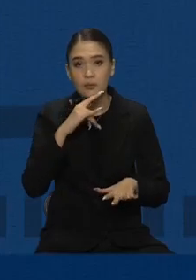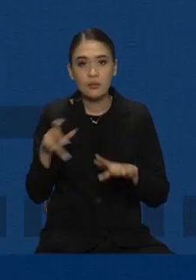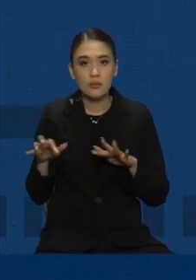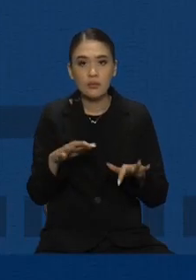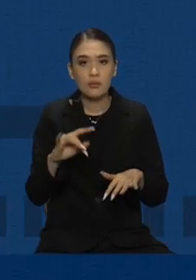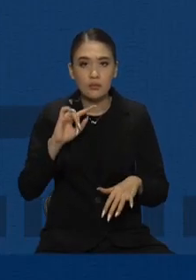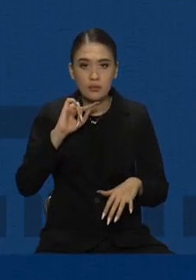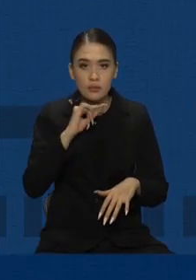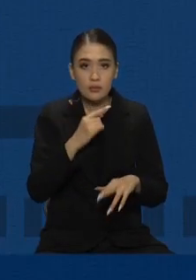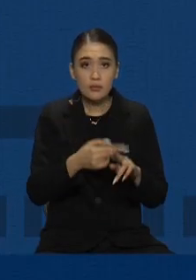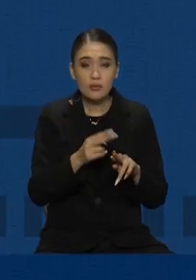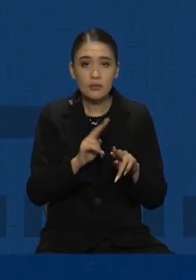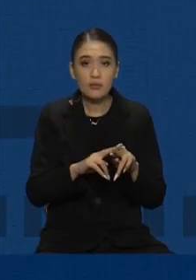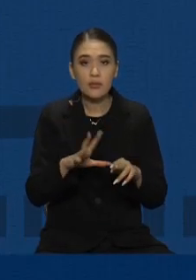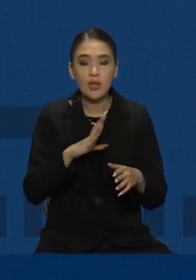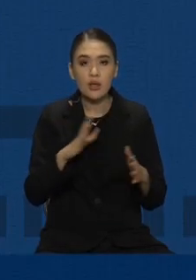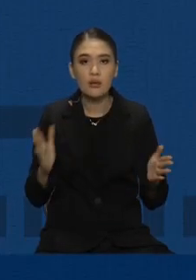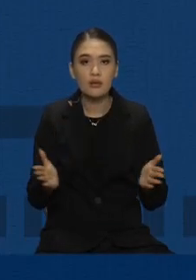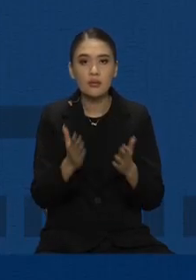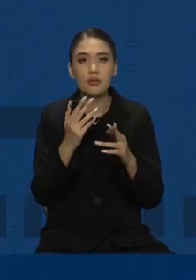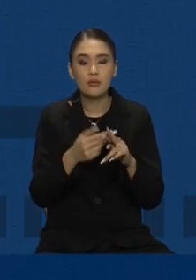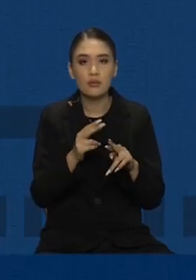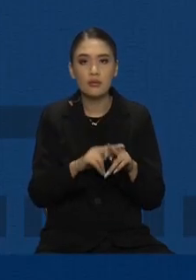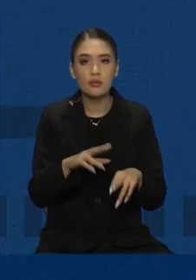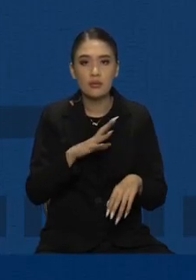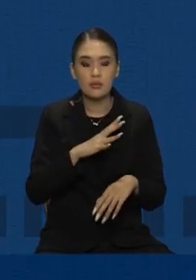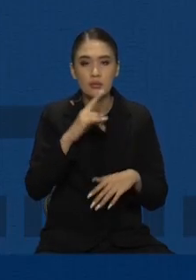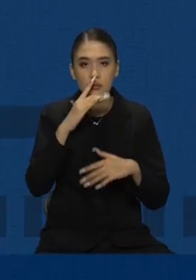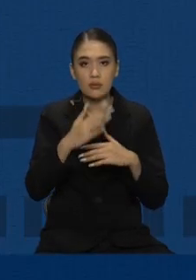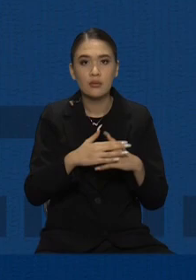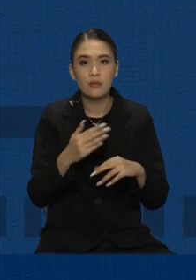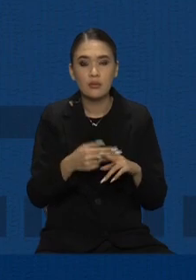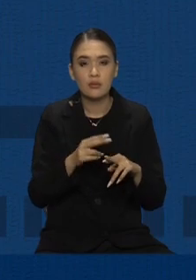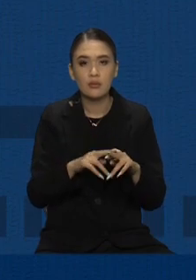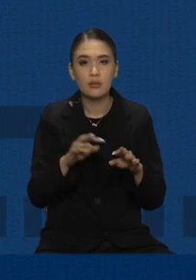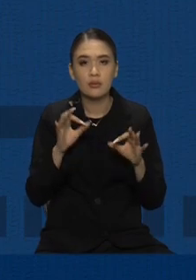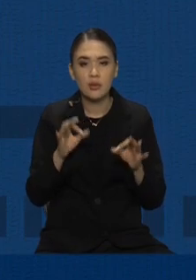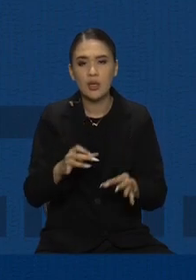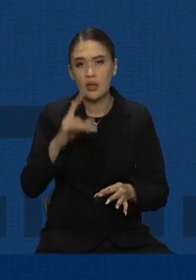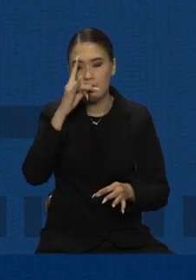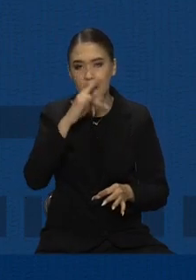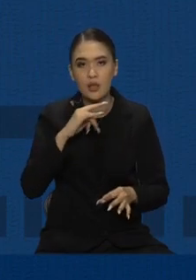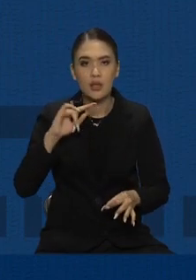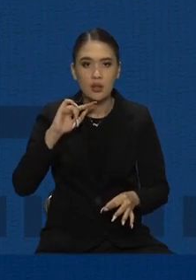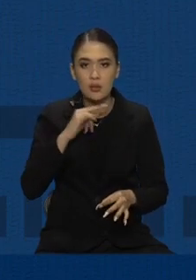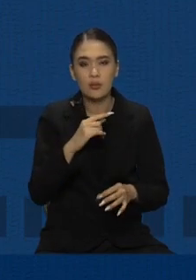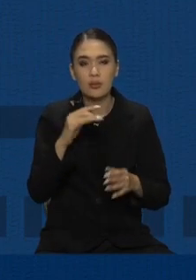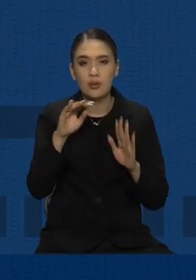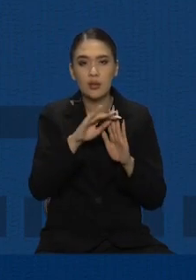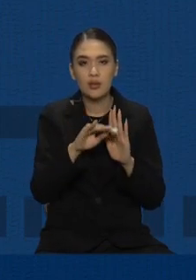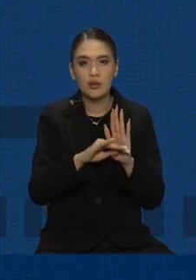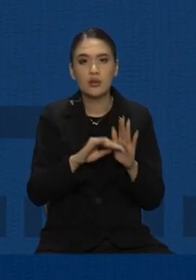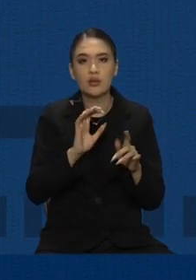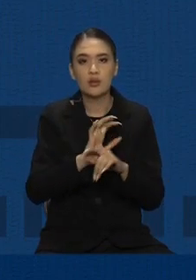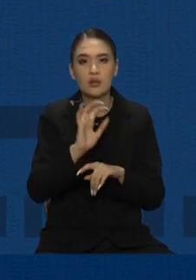саяси экономикалық реформаларға қолдау білдірді. Қасым Жомарт Тоқаевтың биылғы әділетті Қазақстанның экономикалық бағдар атты